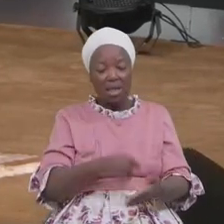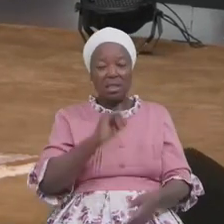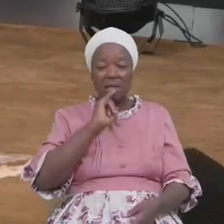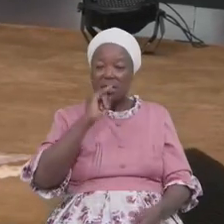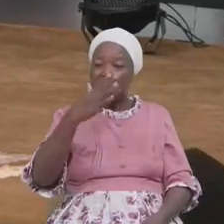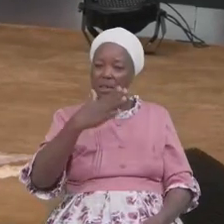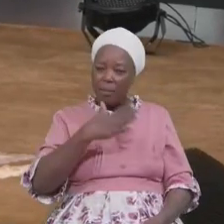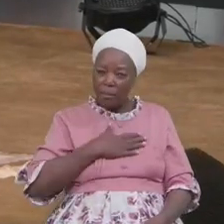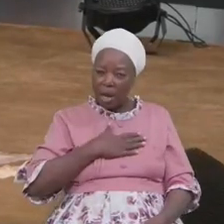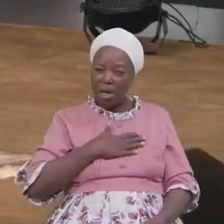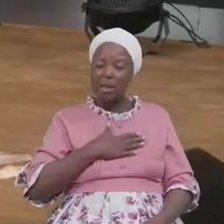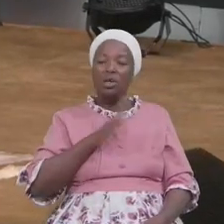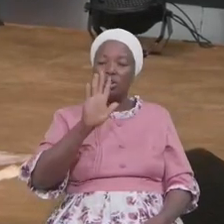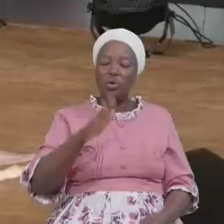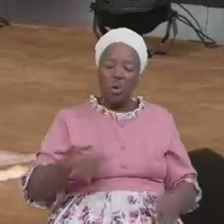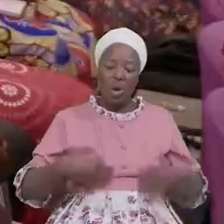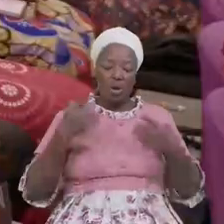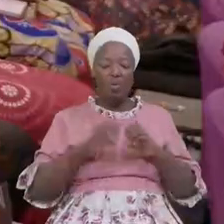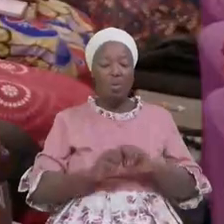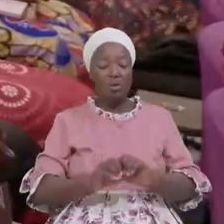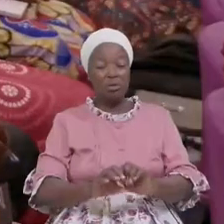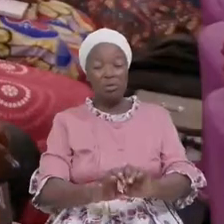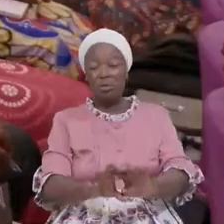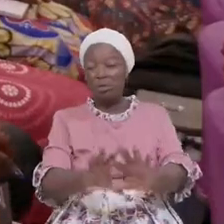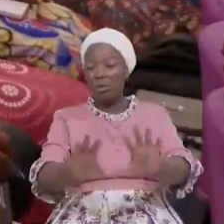va briller.